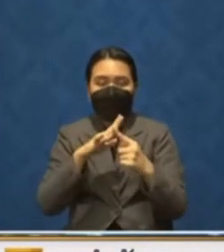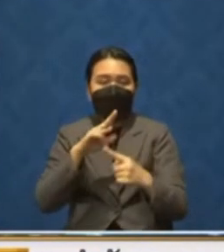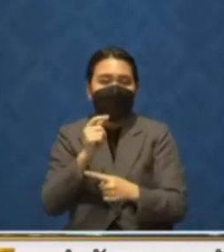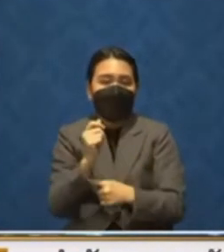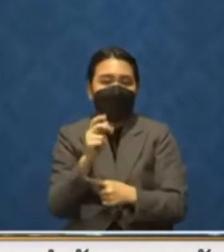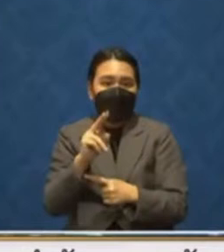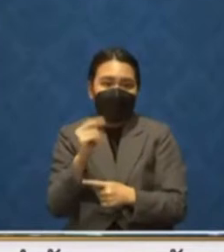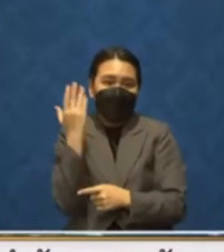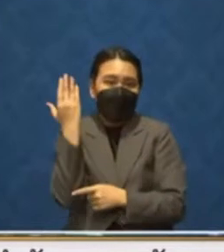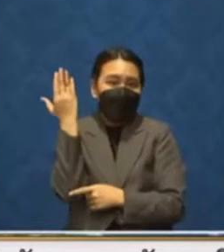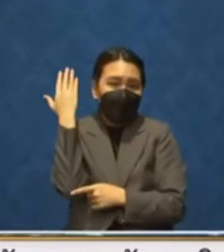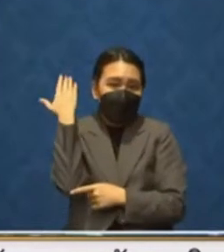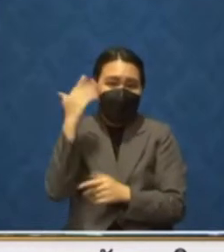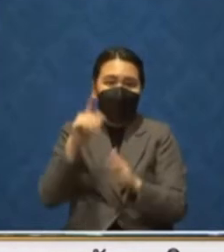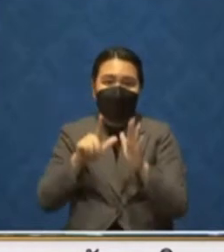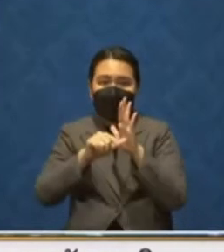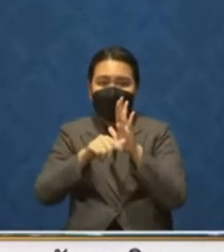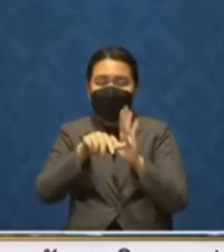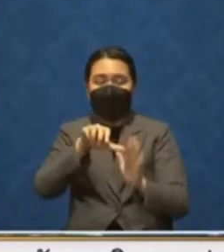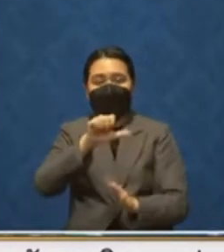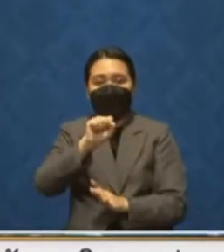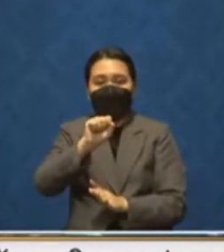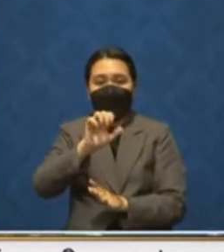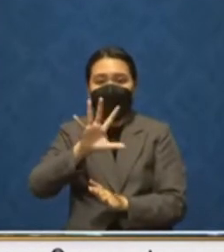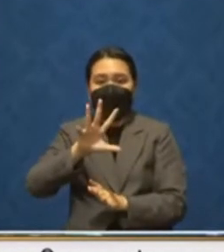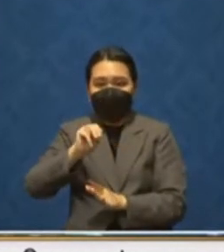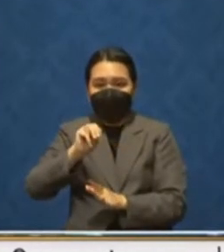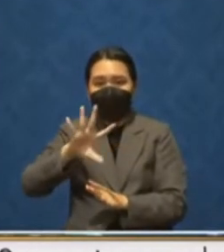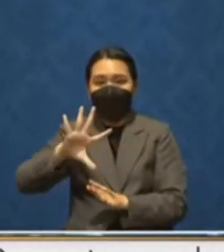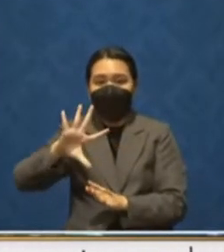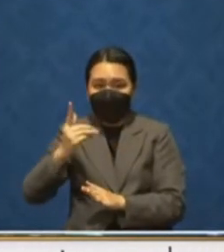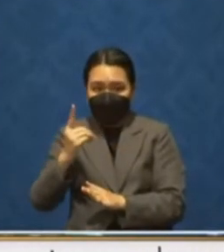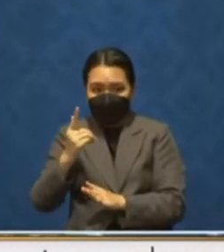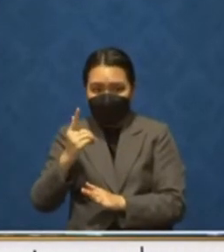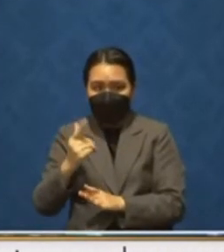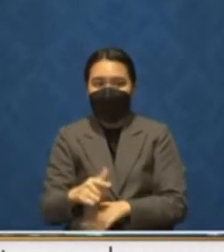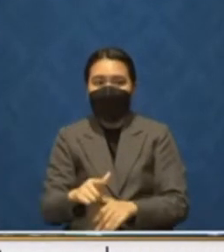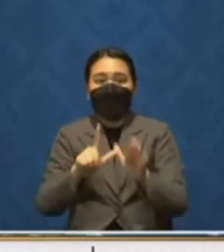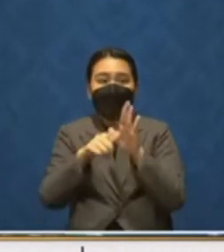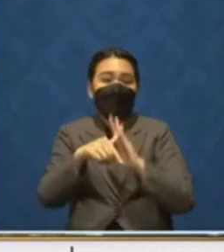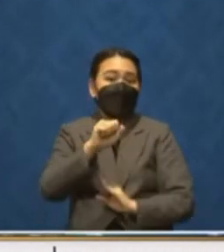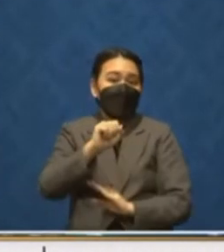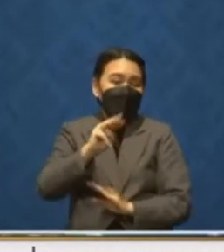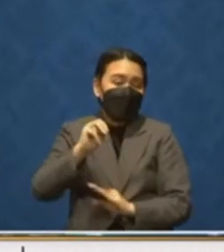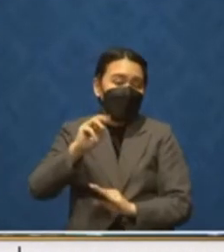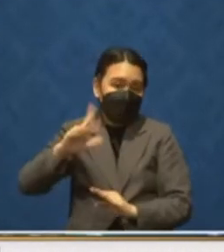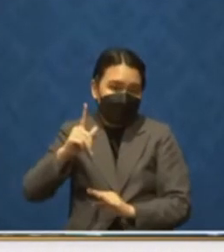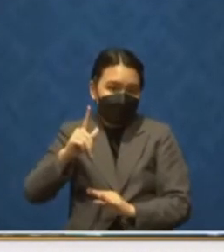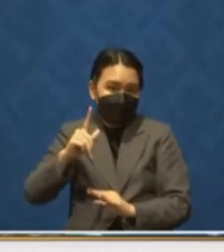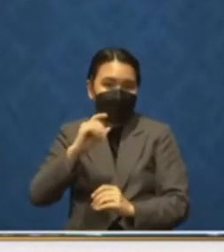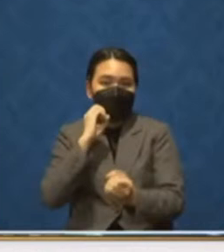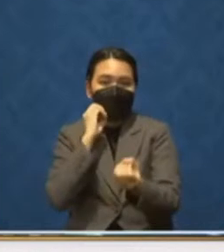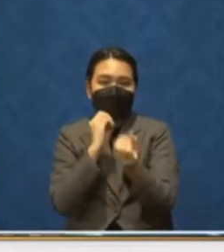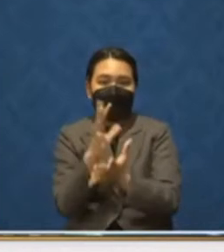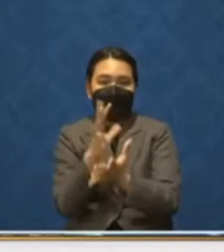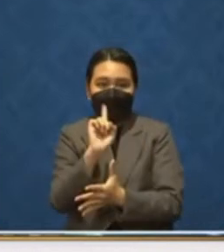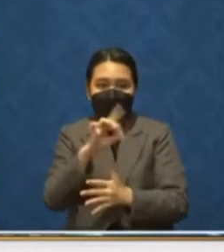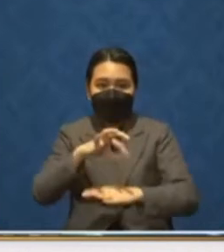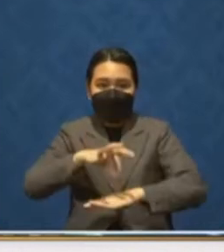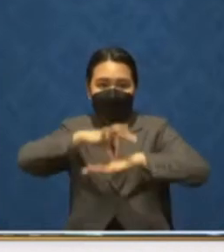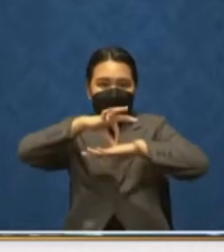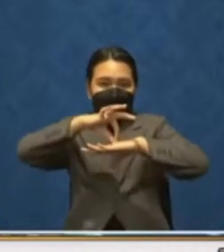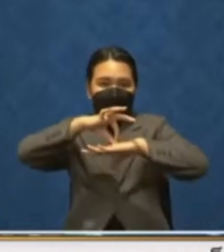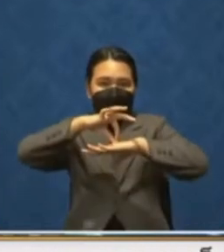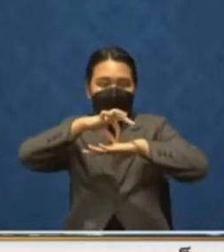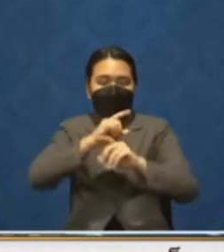เลขาสมช.ด้วยนะครับเป็นท่านนายกชอบใช้เหล็กชัยสนจเลขฐานสองพระเจ้าก็นั้นทำให้ไม่สามารถที่จะรับตำแหน่งอย่างที่